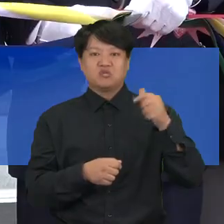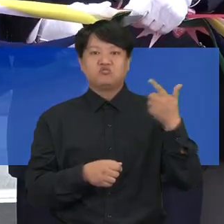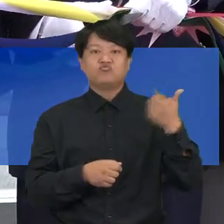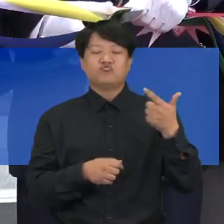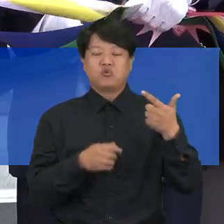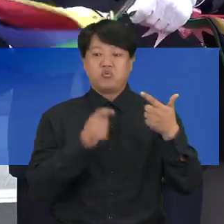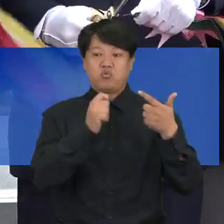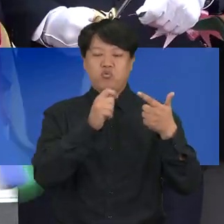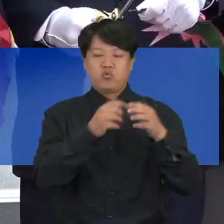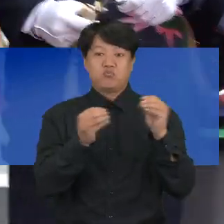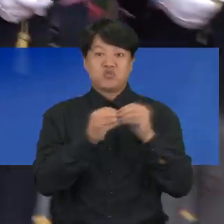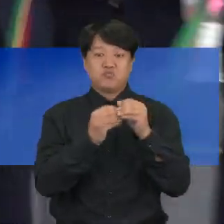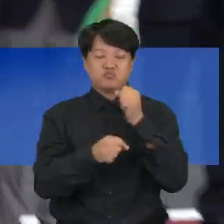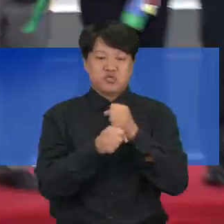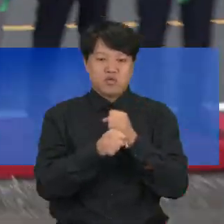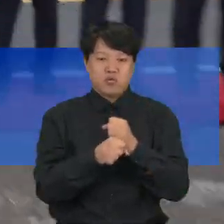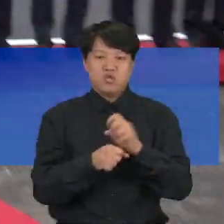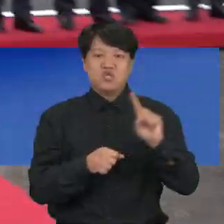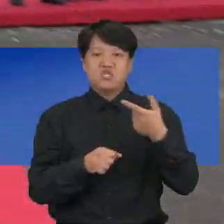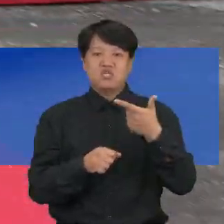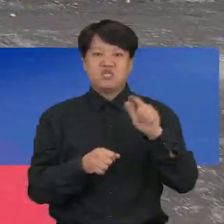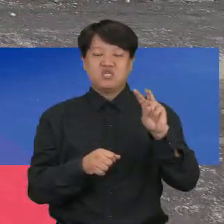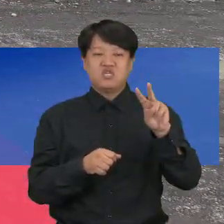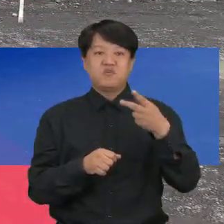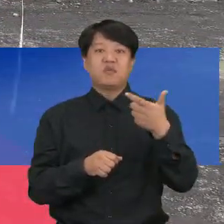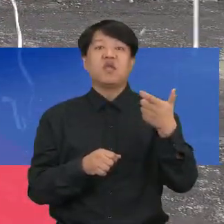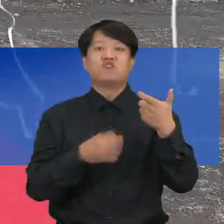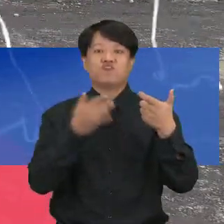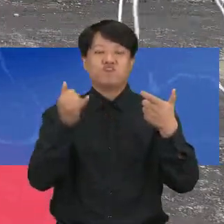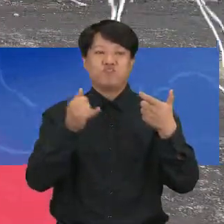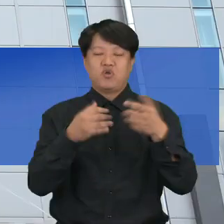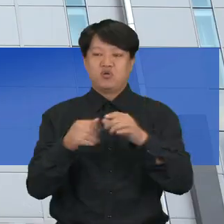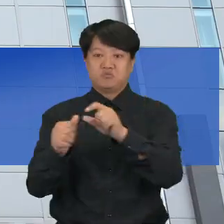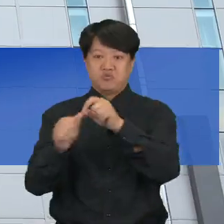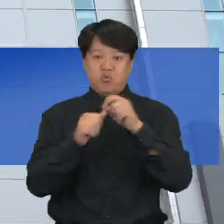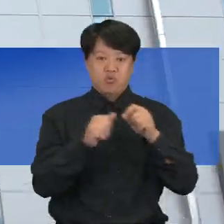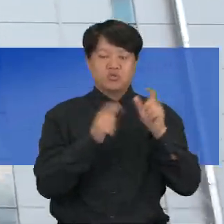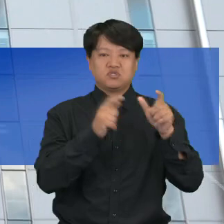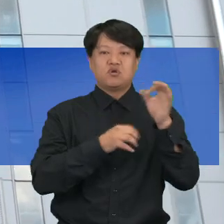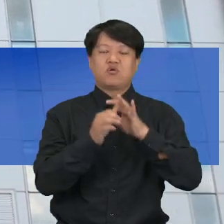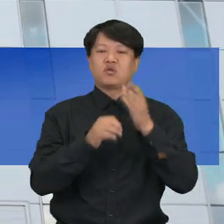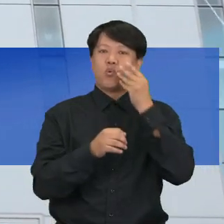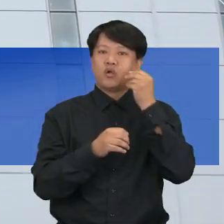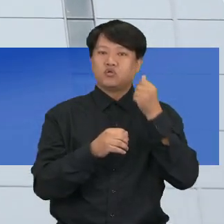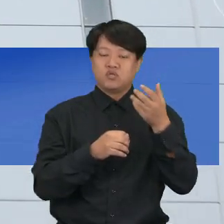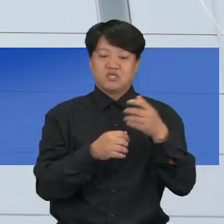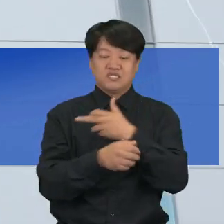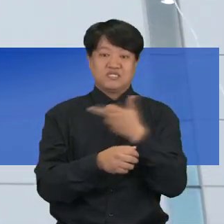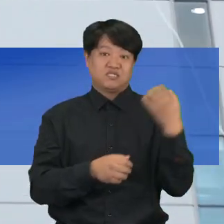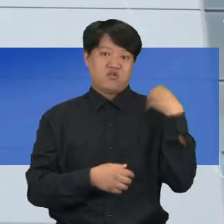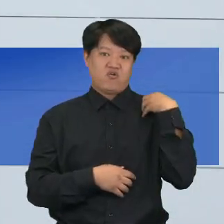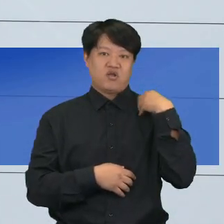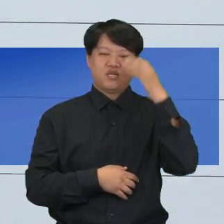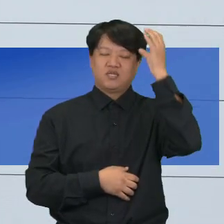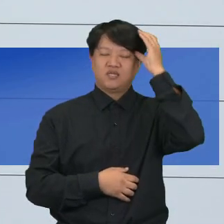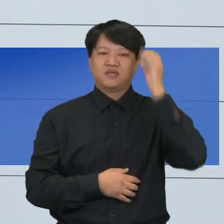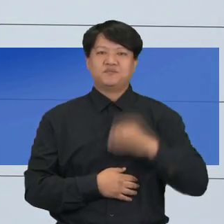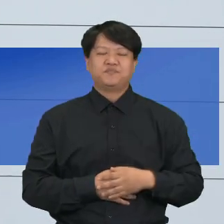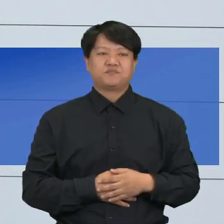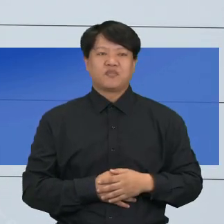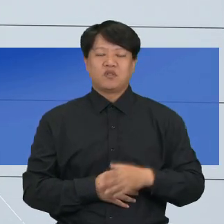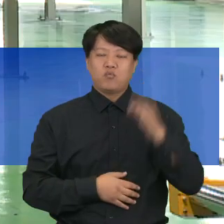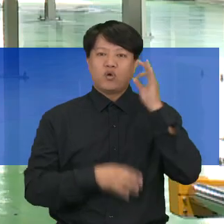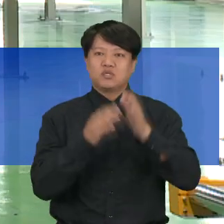2차 전지 양극 소재 생산 과 함께 202 의 순 여명 의 신규 인력 고용 등 지역경제 활성화에 큰 역할을 할 것으로